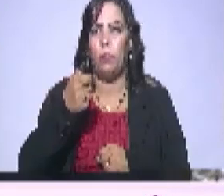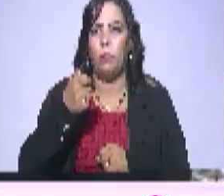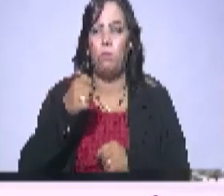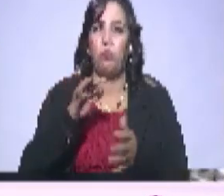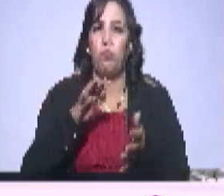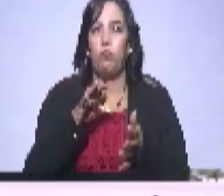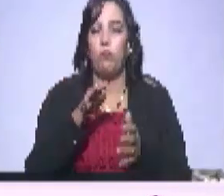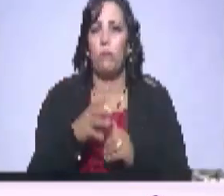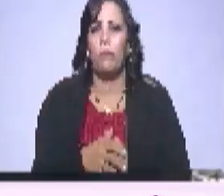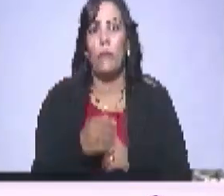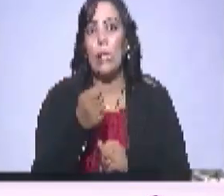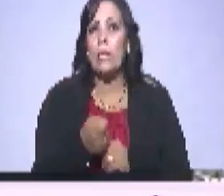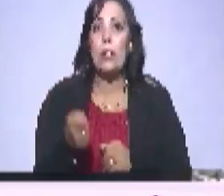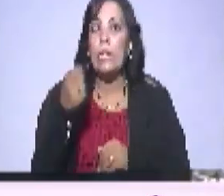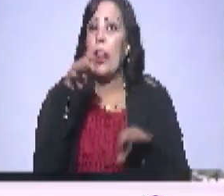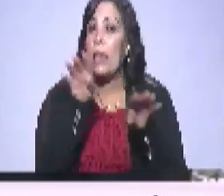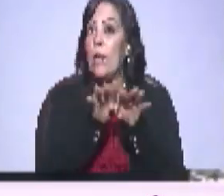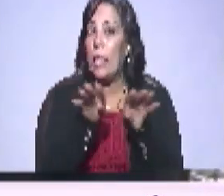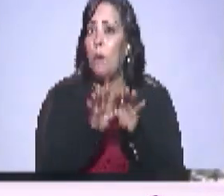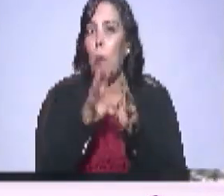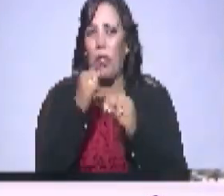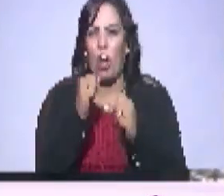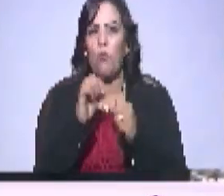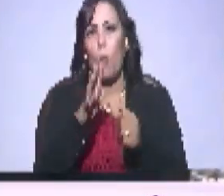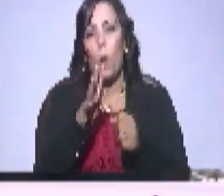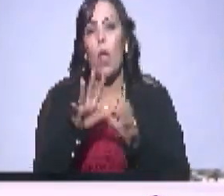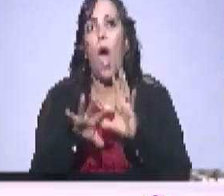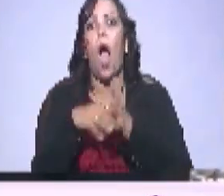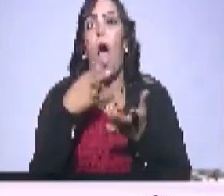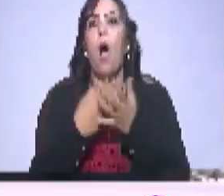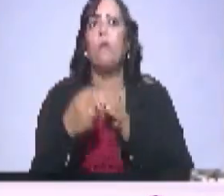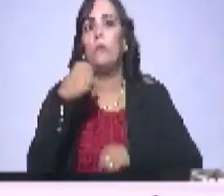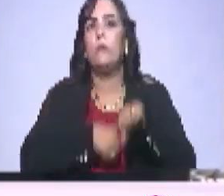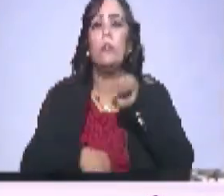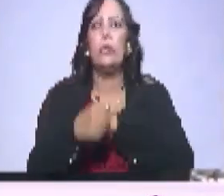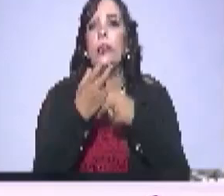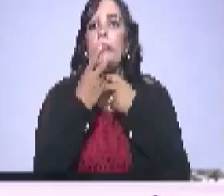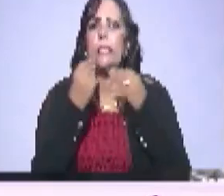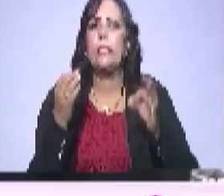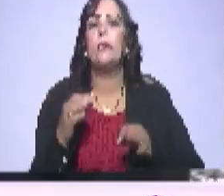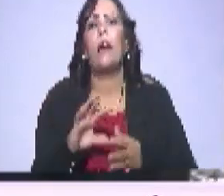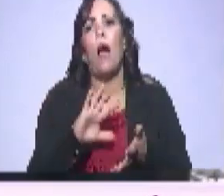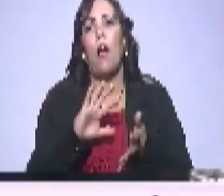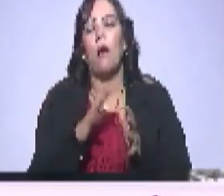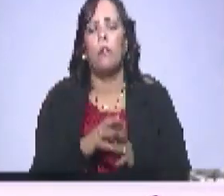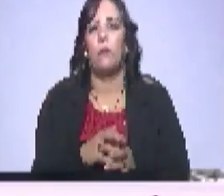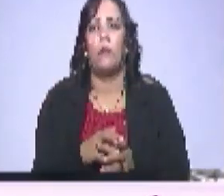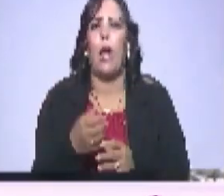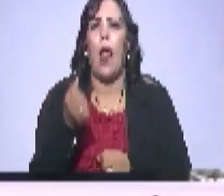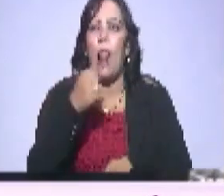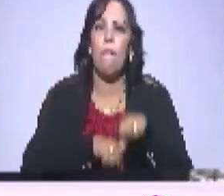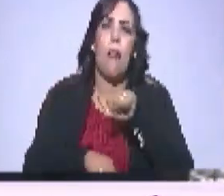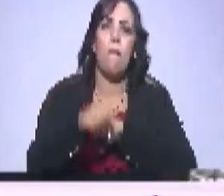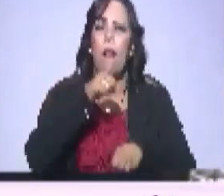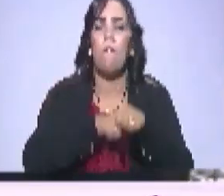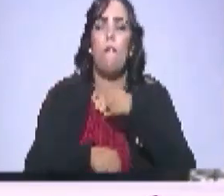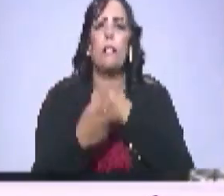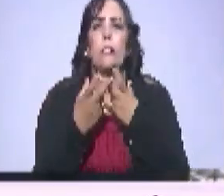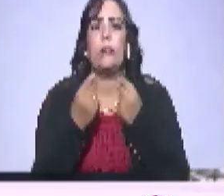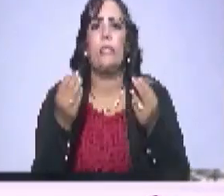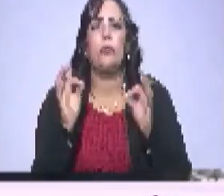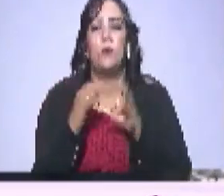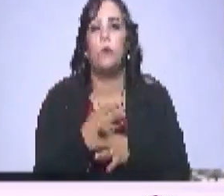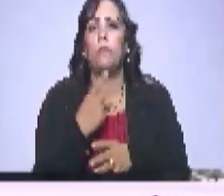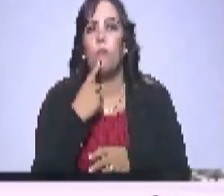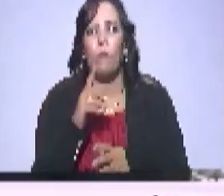يعني حضرتك زودتي الدقيق شويه او عجنتيها كتير. يعني قعدت تلفي في الدقيق كتير. لا